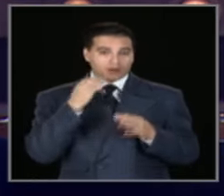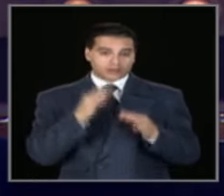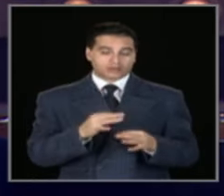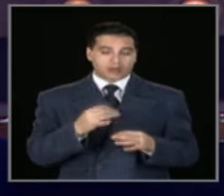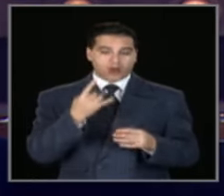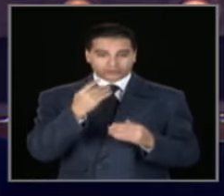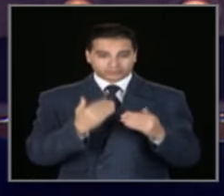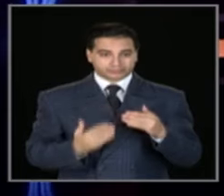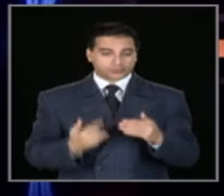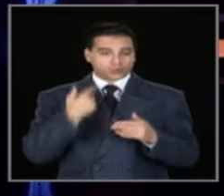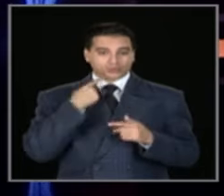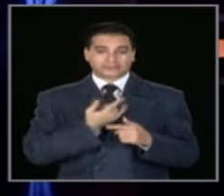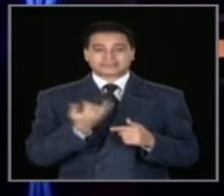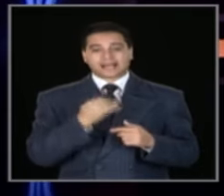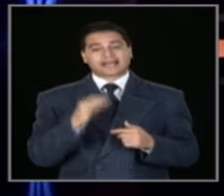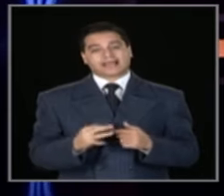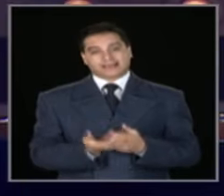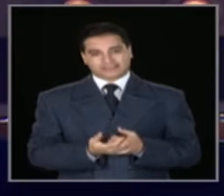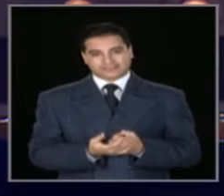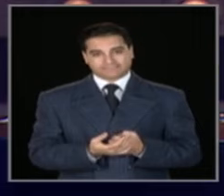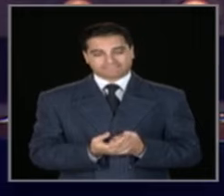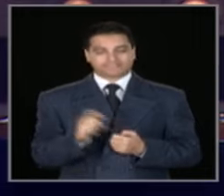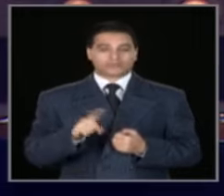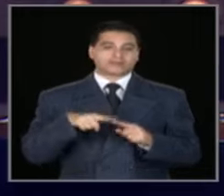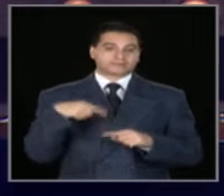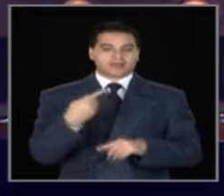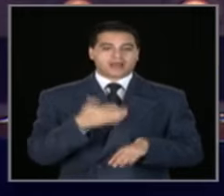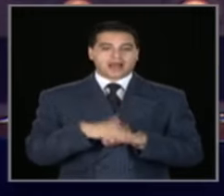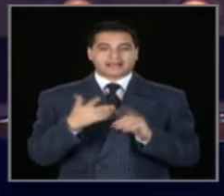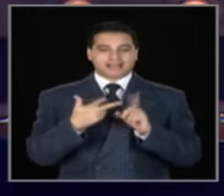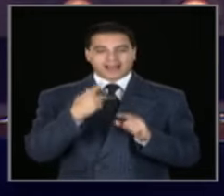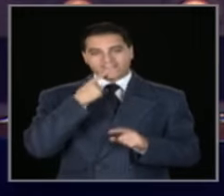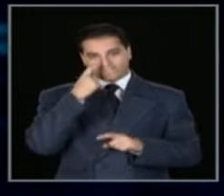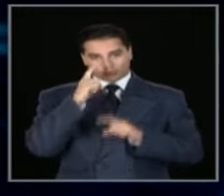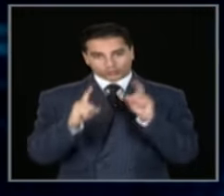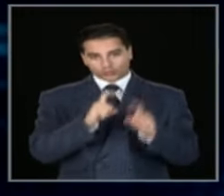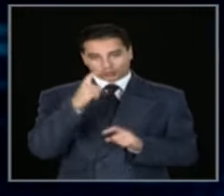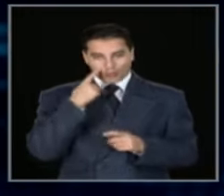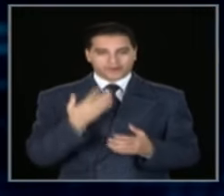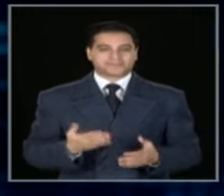دول، بتخسر له نقاط سهلة والله. ودلوقتي مع الفقرة الثالثة، فقرة ألف نون.